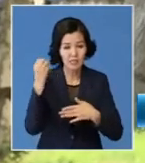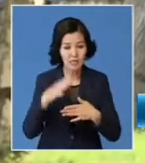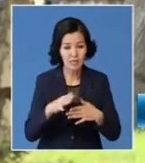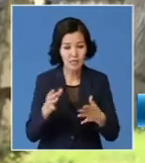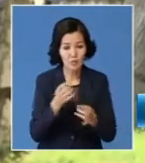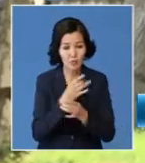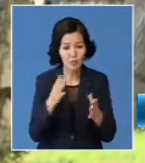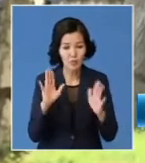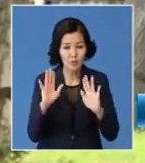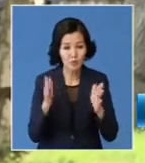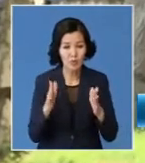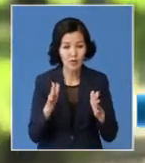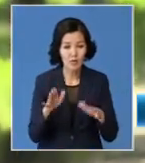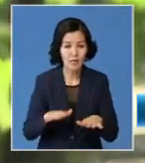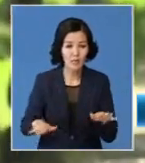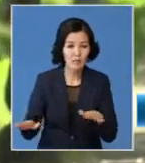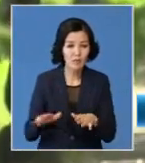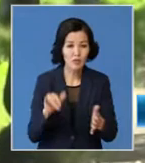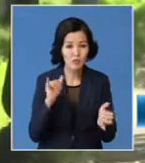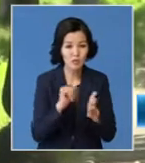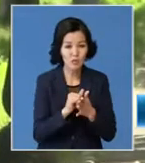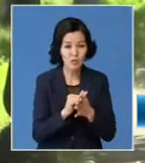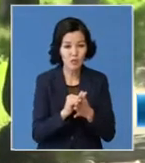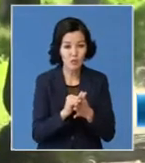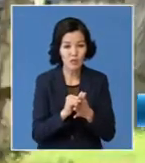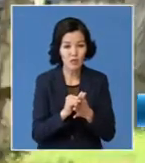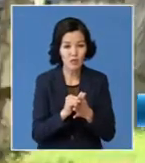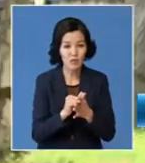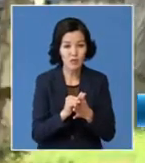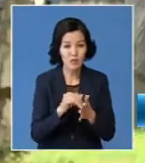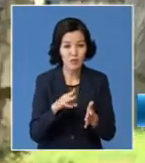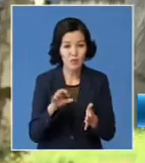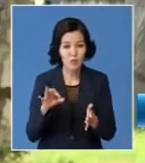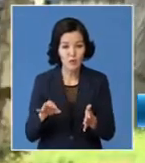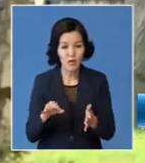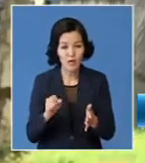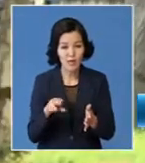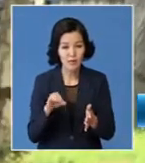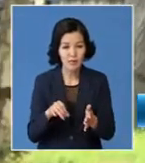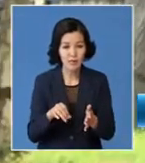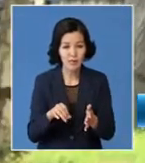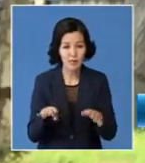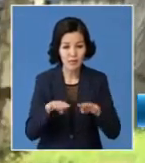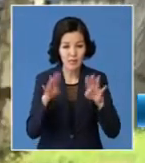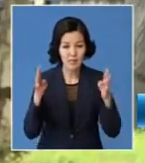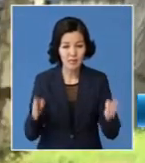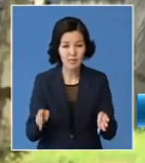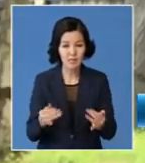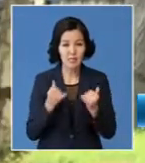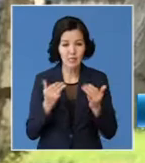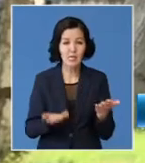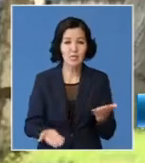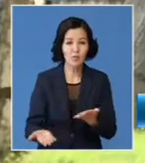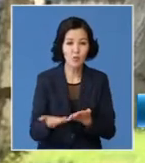культуры и отдыха, набережная установлены организацией ТОО «Адалдаму Капитал» контейнеры для